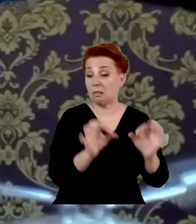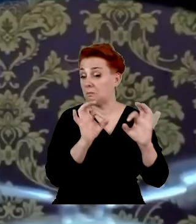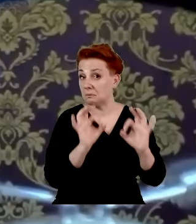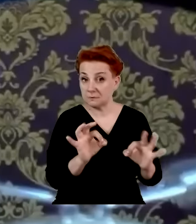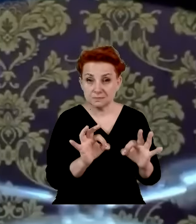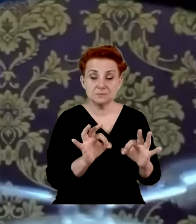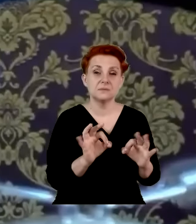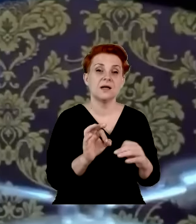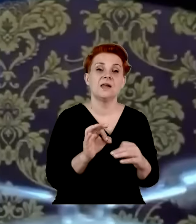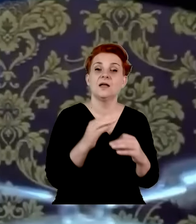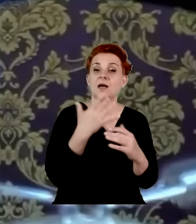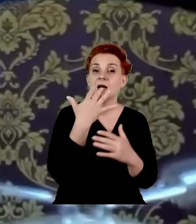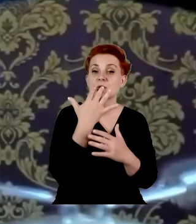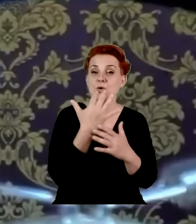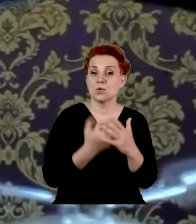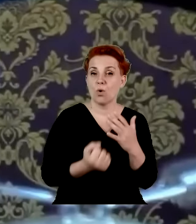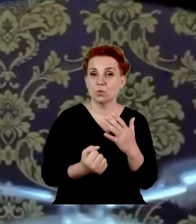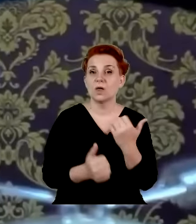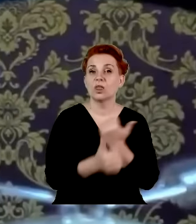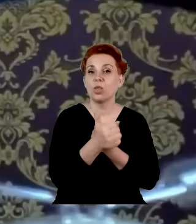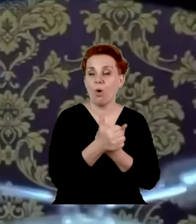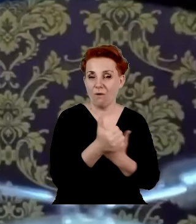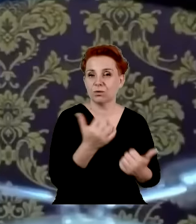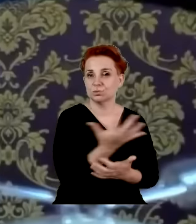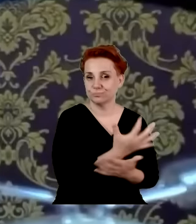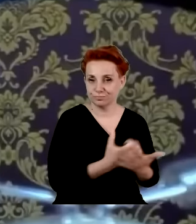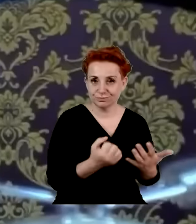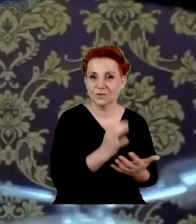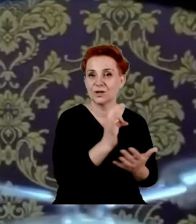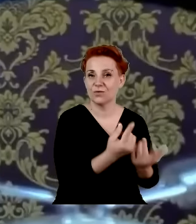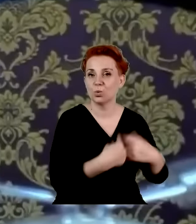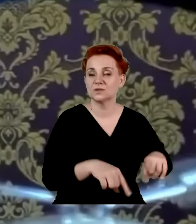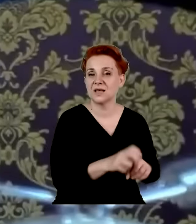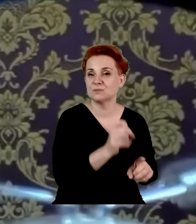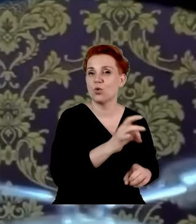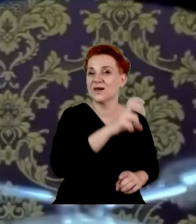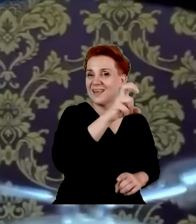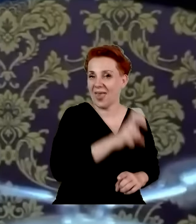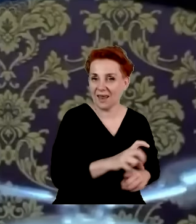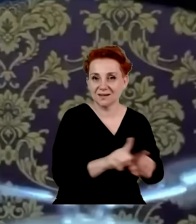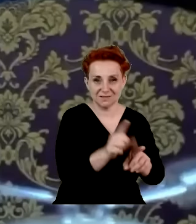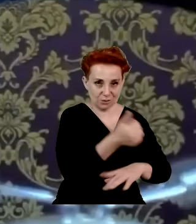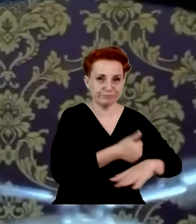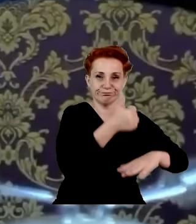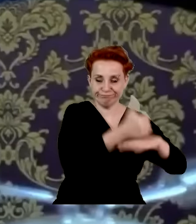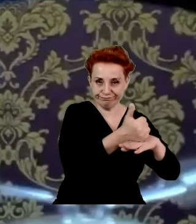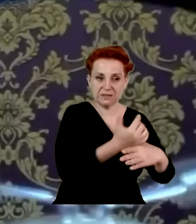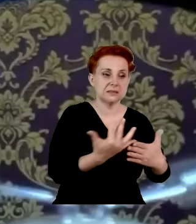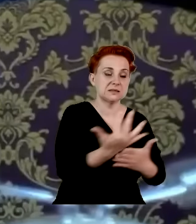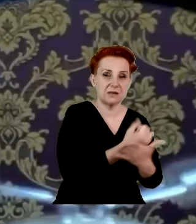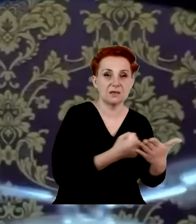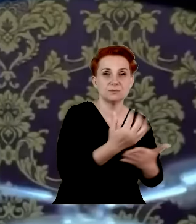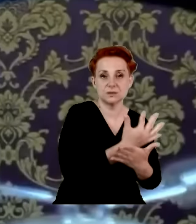niestety nie udało się i tylko ten PiS zły się śmieje. Natomiast odpowiadając też na tą kwestię, która się tutaj